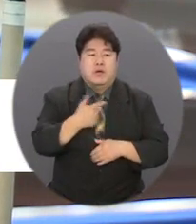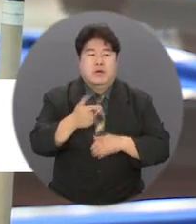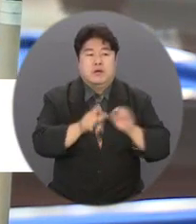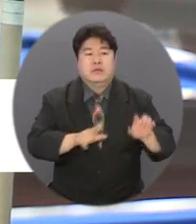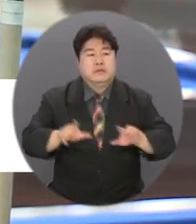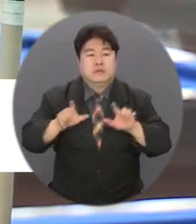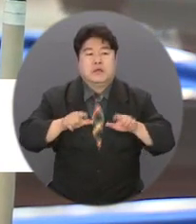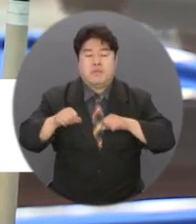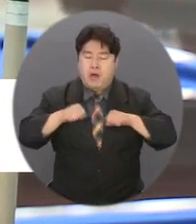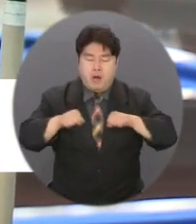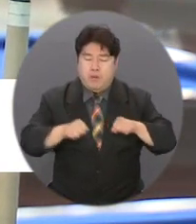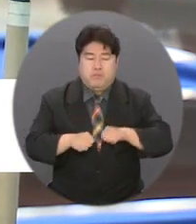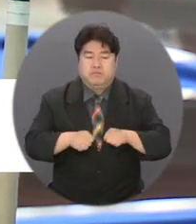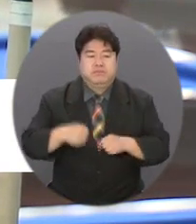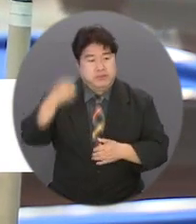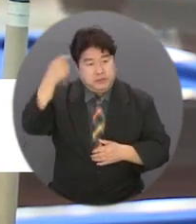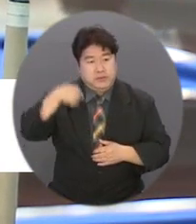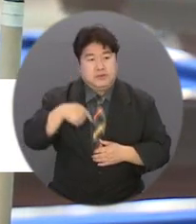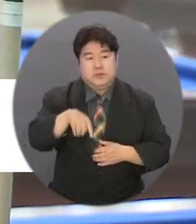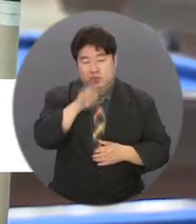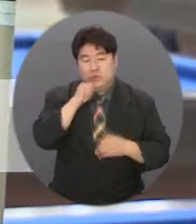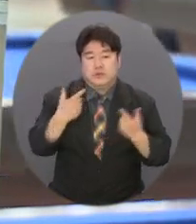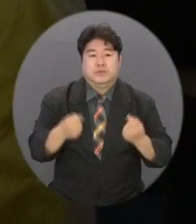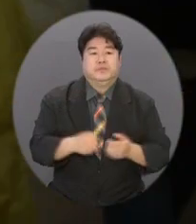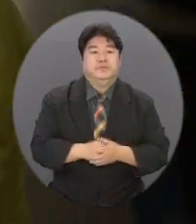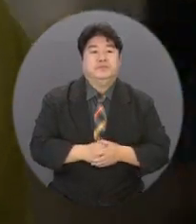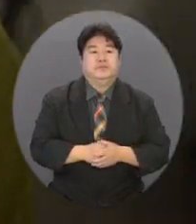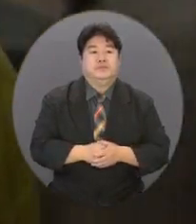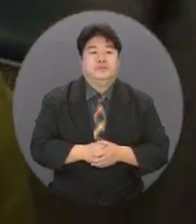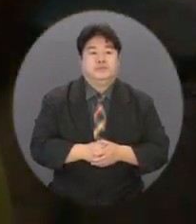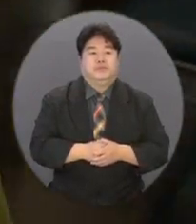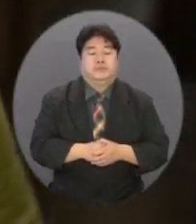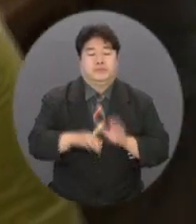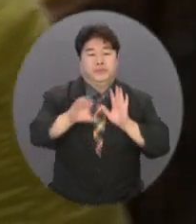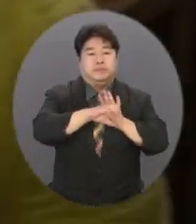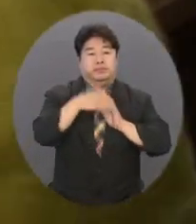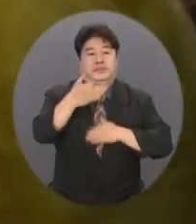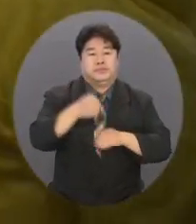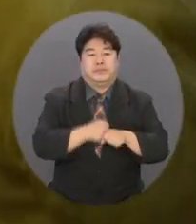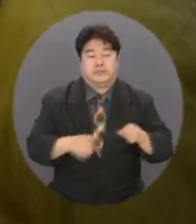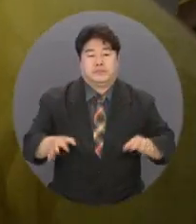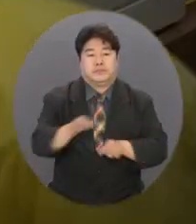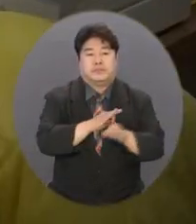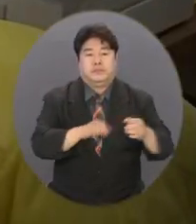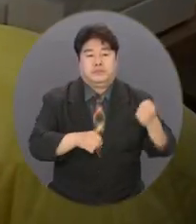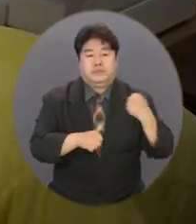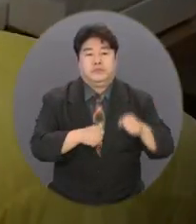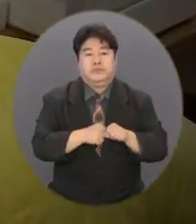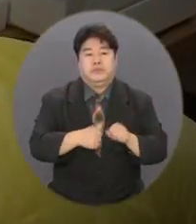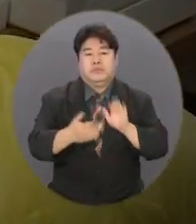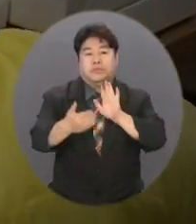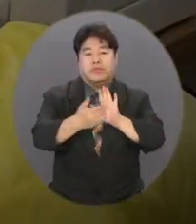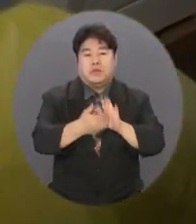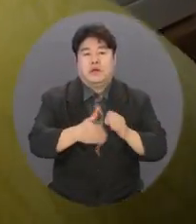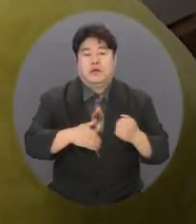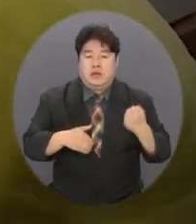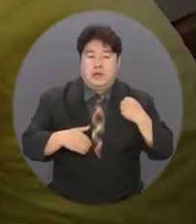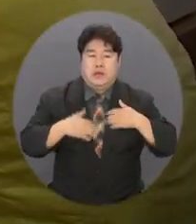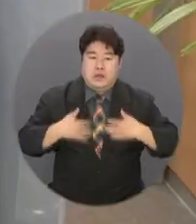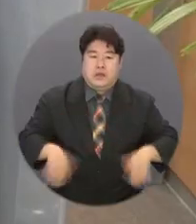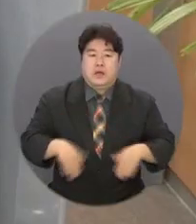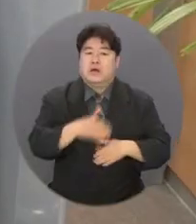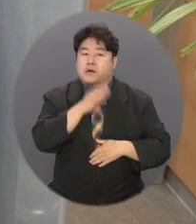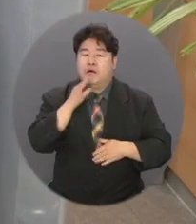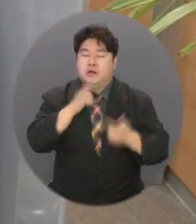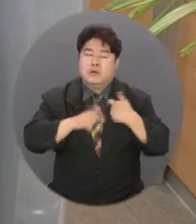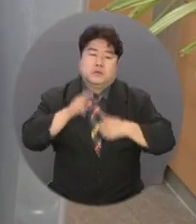그 3매 활약이 느껴졌어요 코로나 일구는 경제력과 면역력이 취약한 노인들에게 더욱